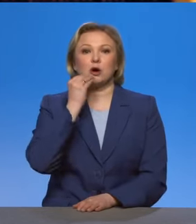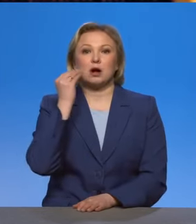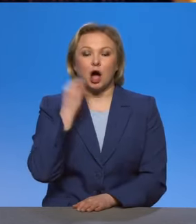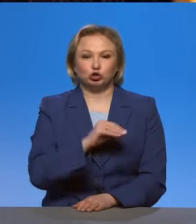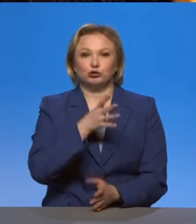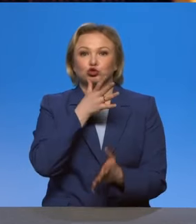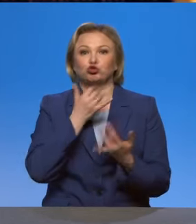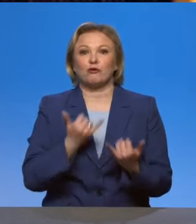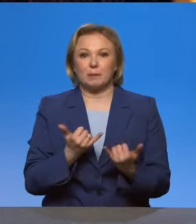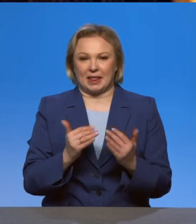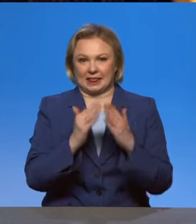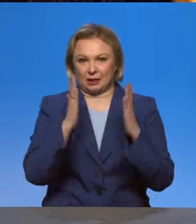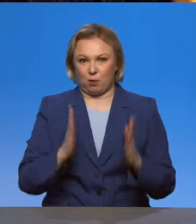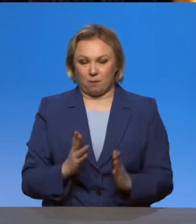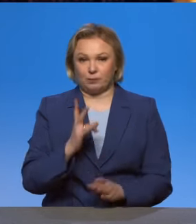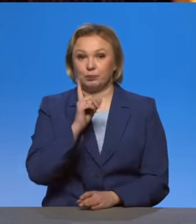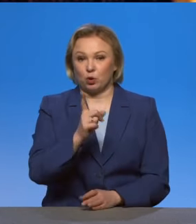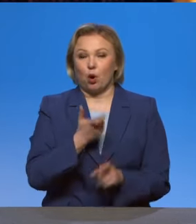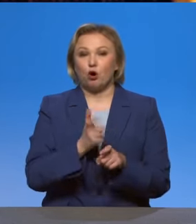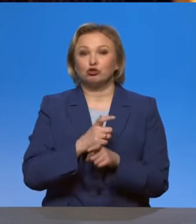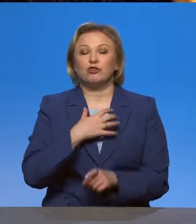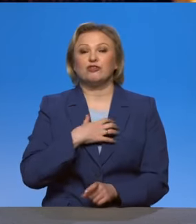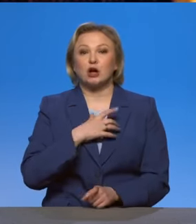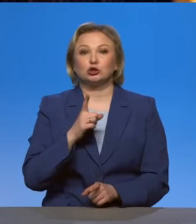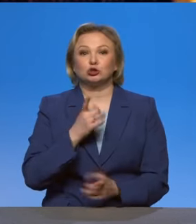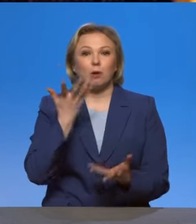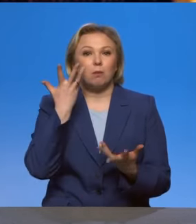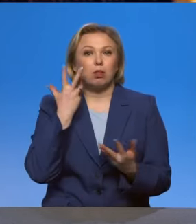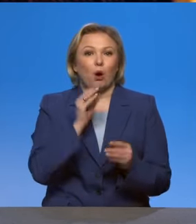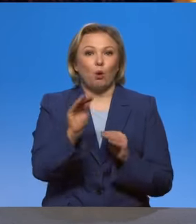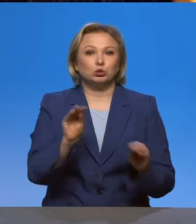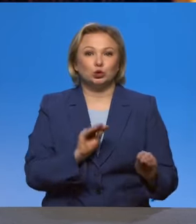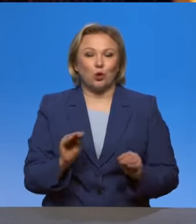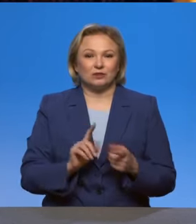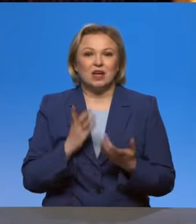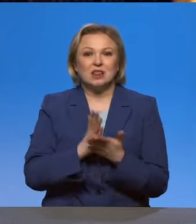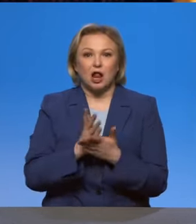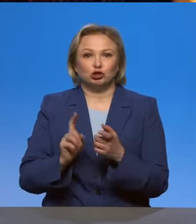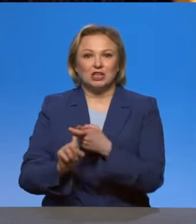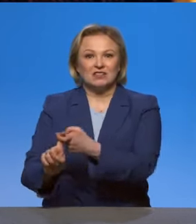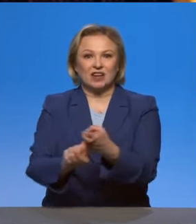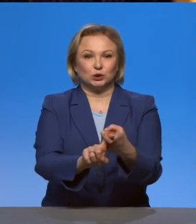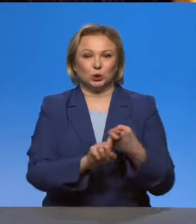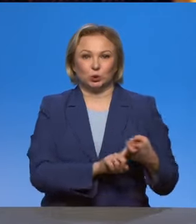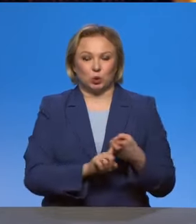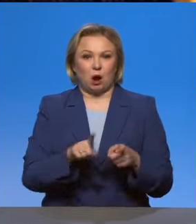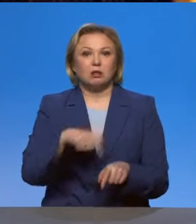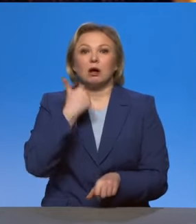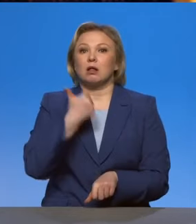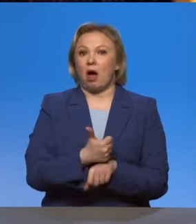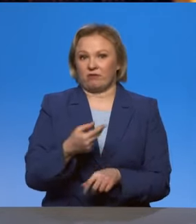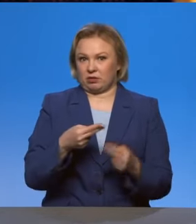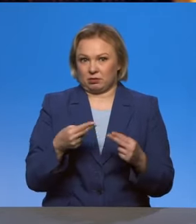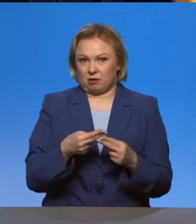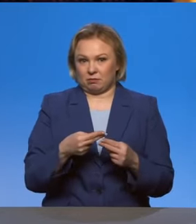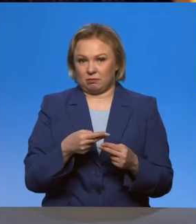современный дом. Но очень важно вот именно благоустройство и наличие вот этой инфраструктуры, потому что она задает главный темп. Да? То